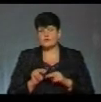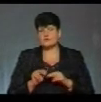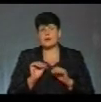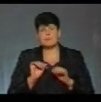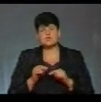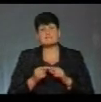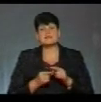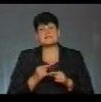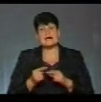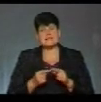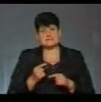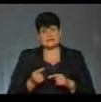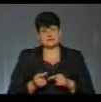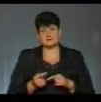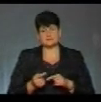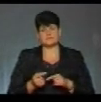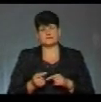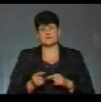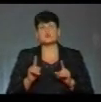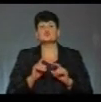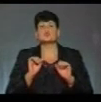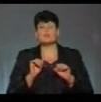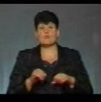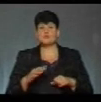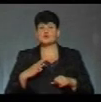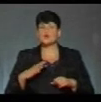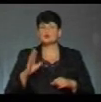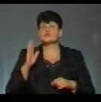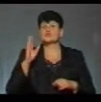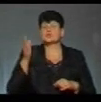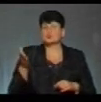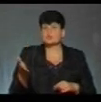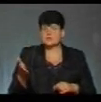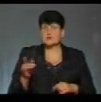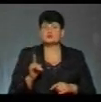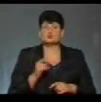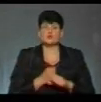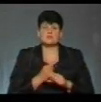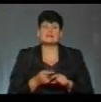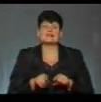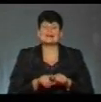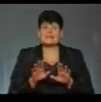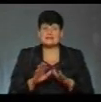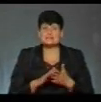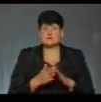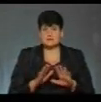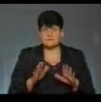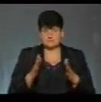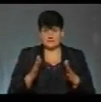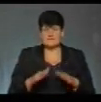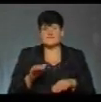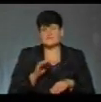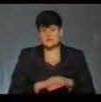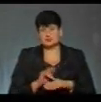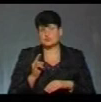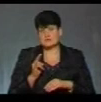можливі наслідки, так, що може очікувати і що робити в таких ситуаціях, якщо фактично, якщо